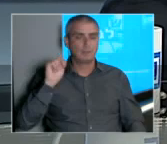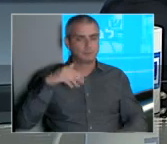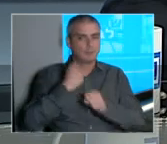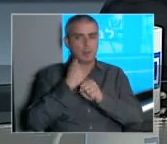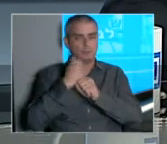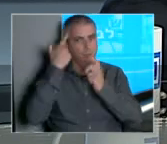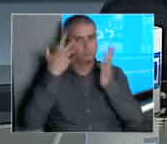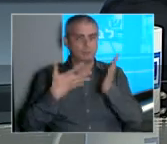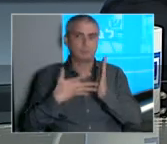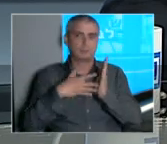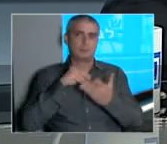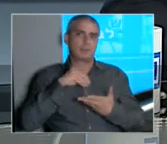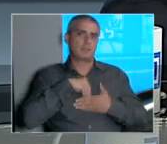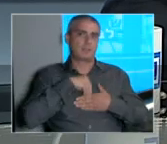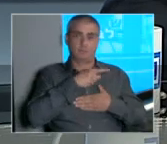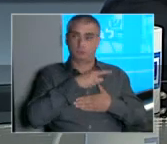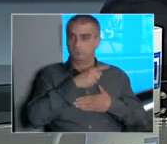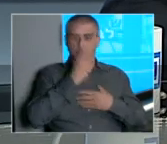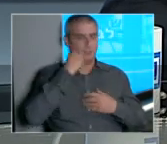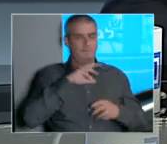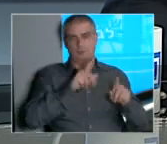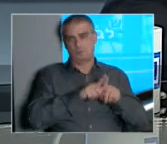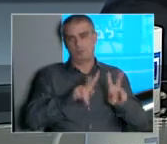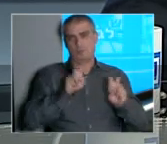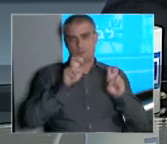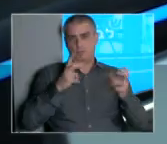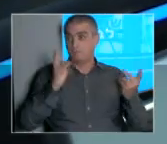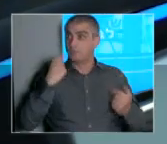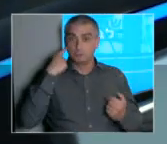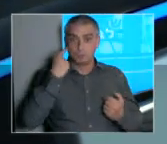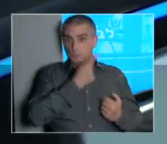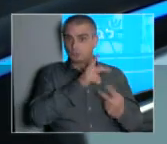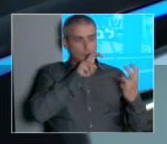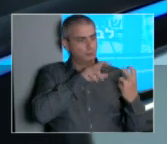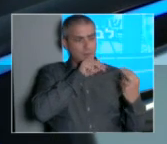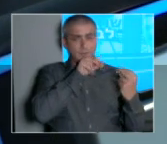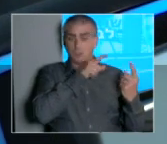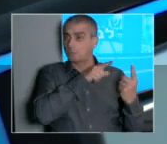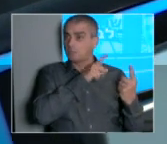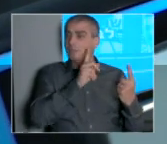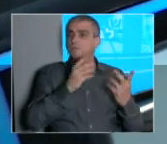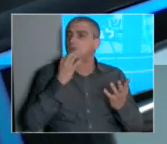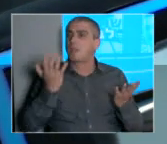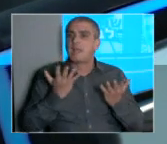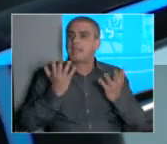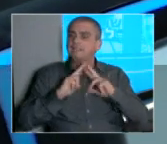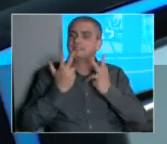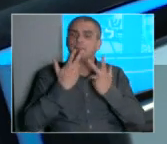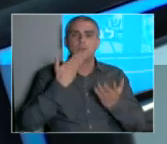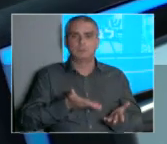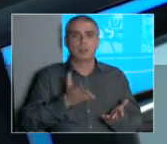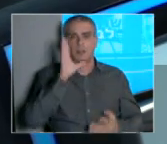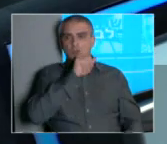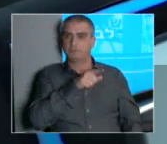לעשות איזשהו חשבון נפש. זה ברור שאיבט משחק במשחק, וגם אתה שומע את זה ממנו כשאתה יושב איתו בשיחות סגורות, אבל השאלה היא איך בציבוריות הישראלית